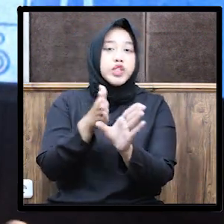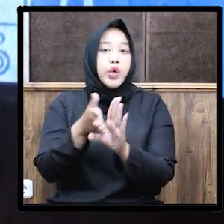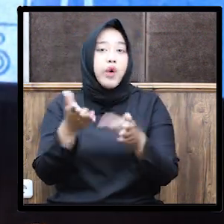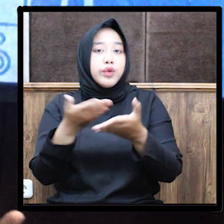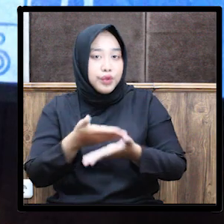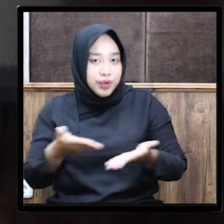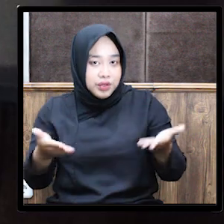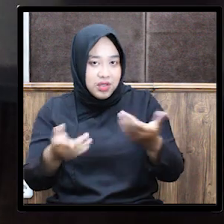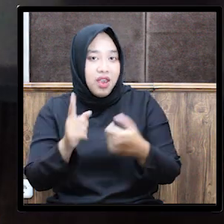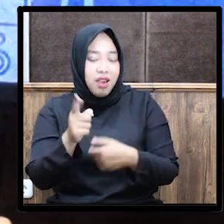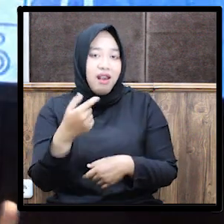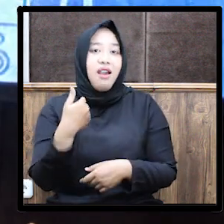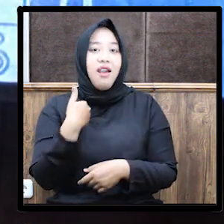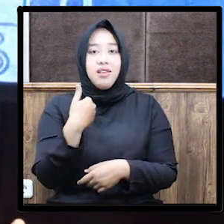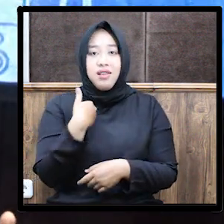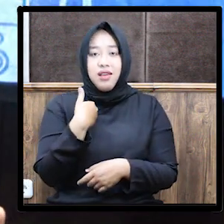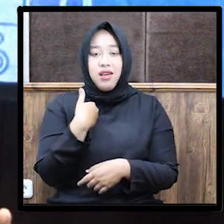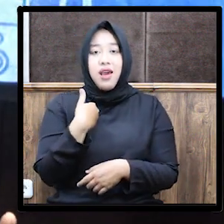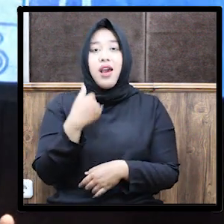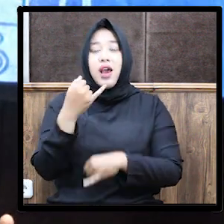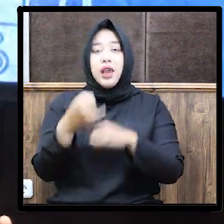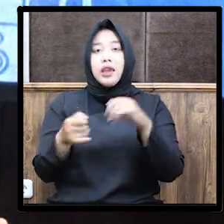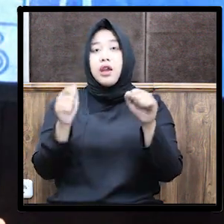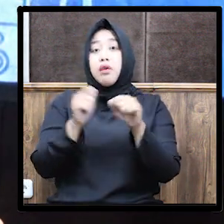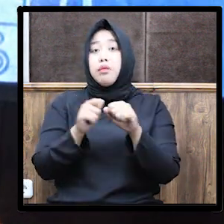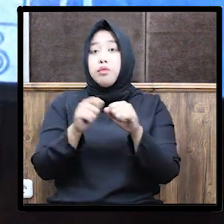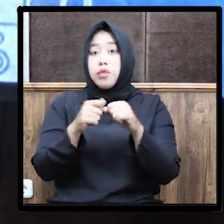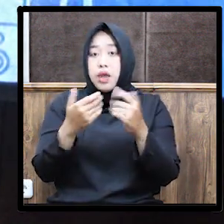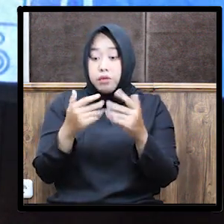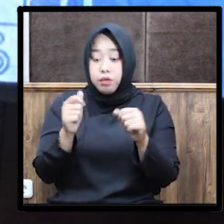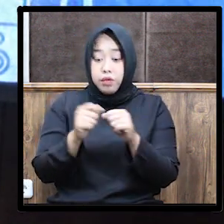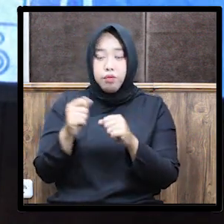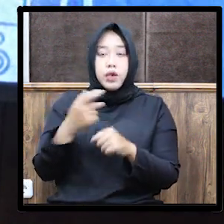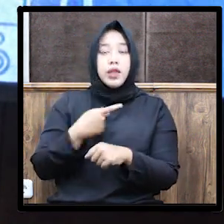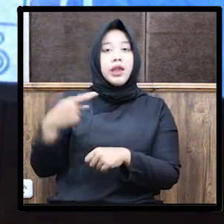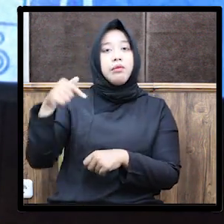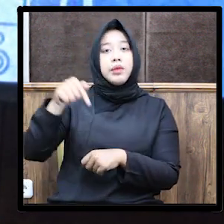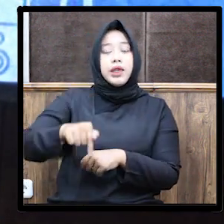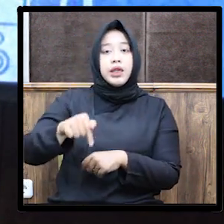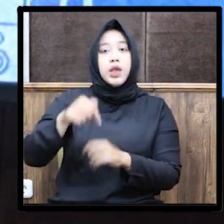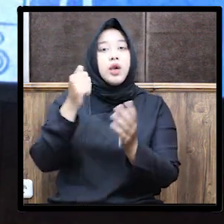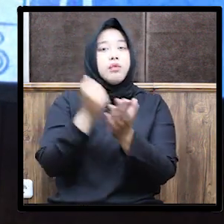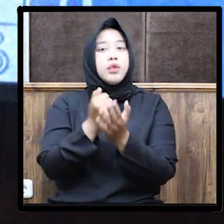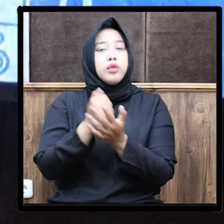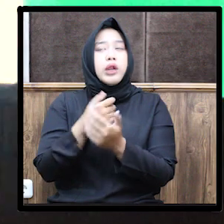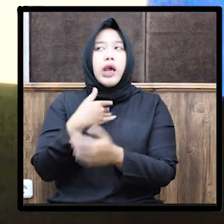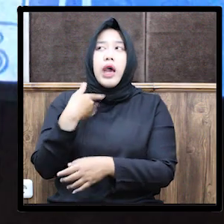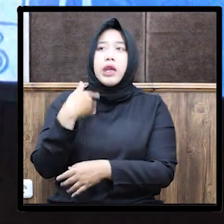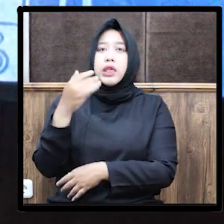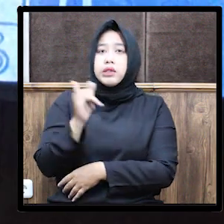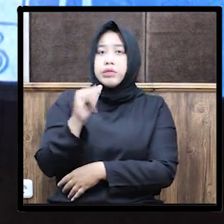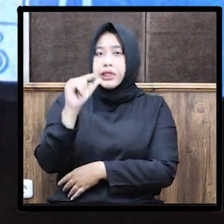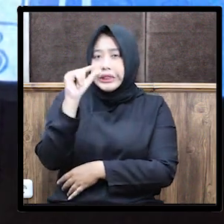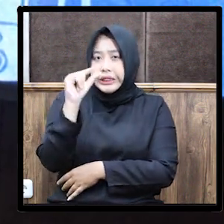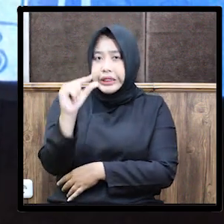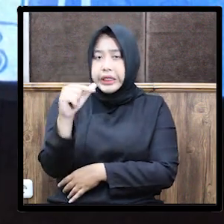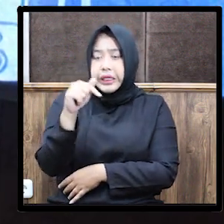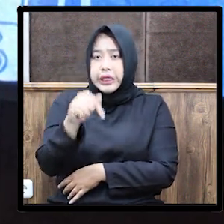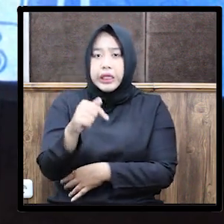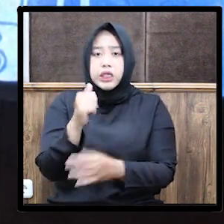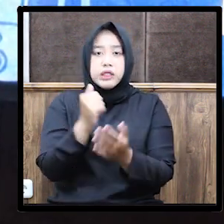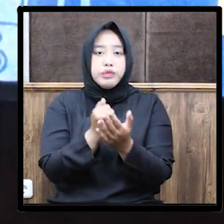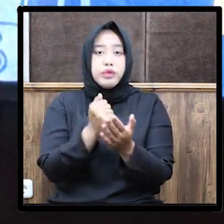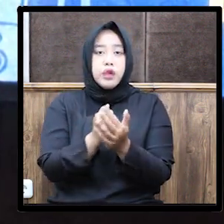fisik, kemudian netra juga sudah ada, terus psikososial juga sudah ada gitu ya. Itu yang kemudian juga membuat kami